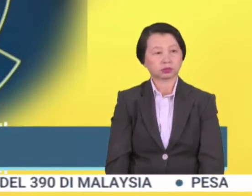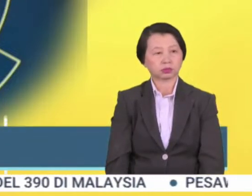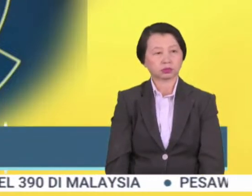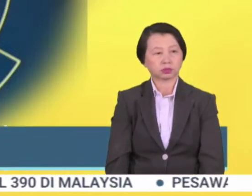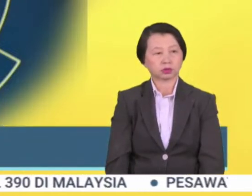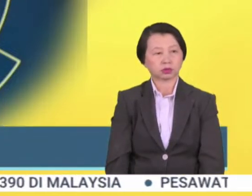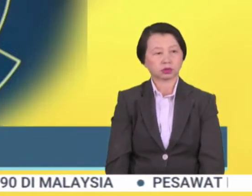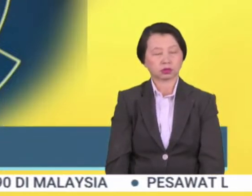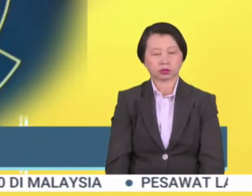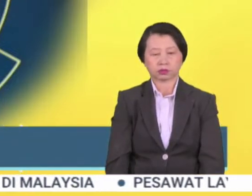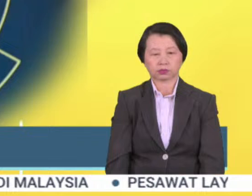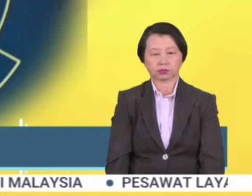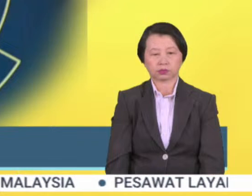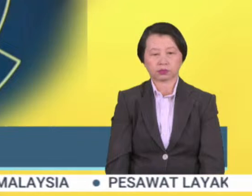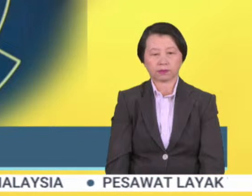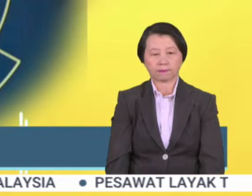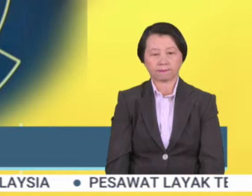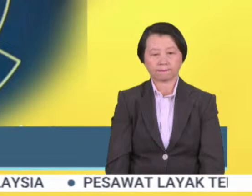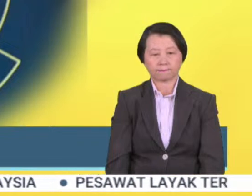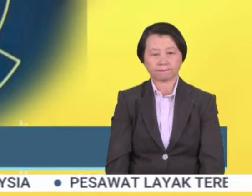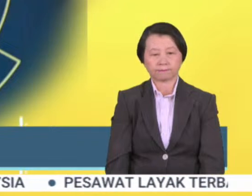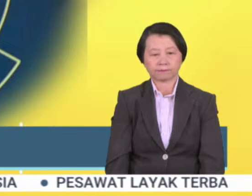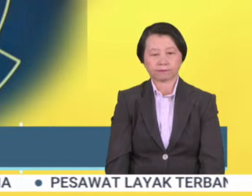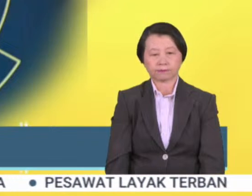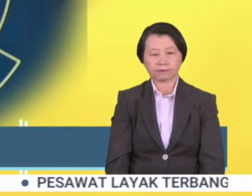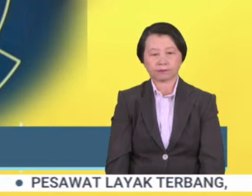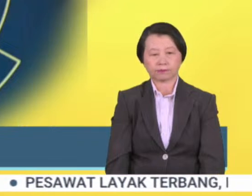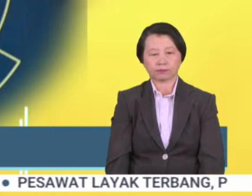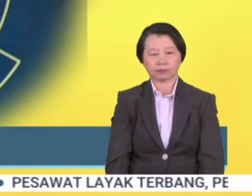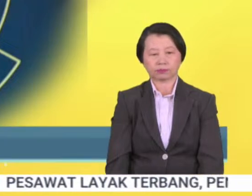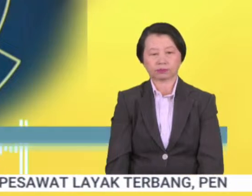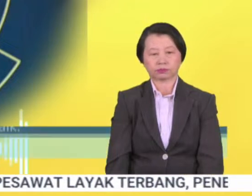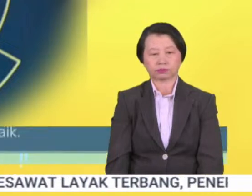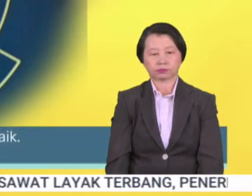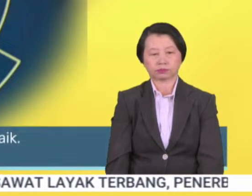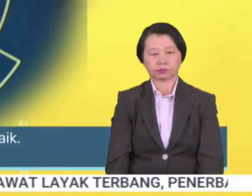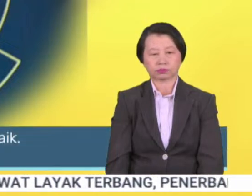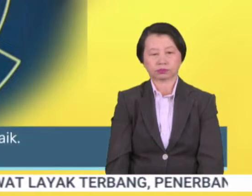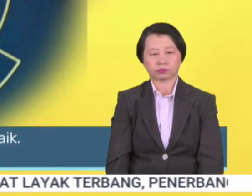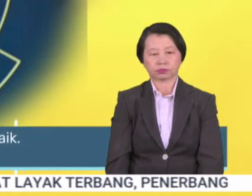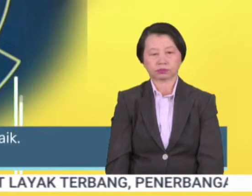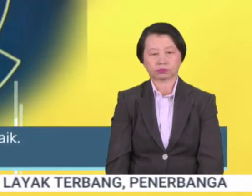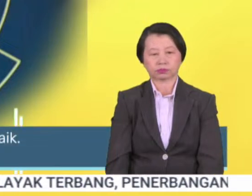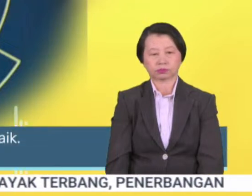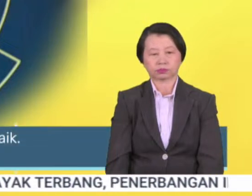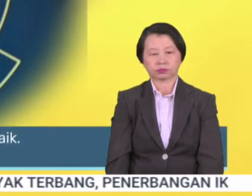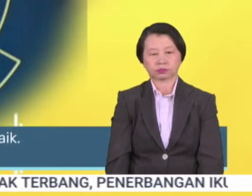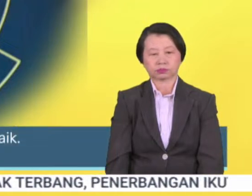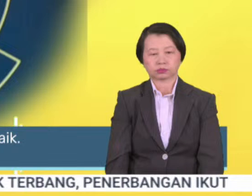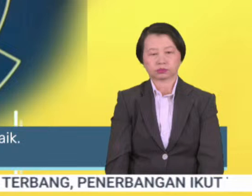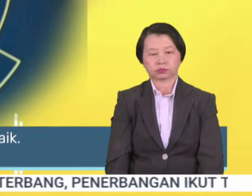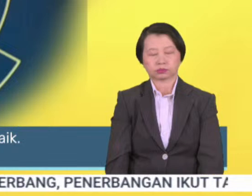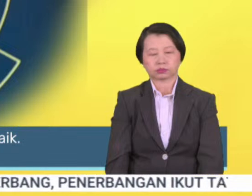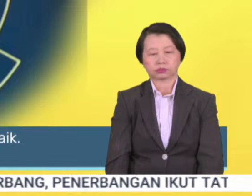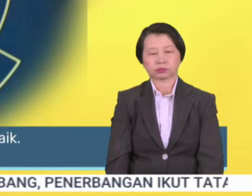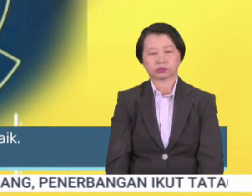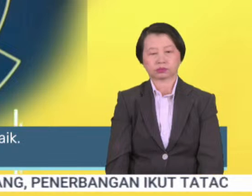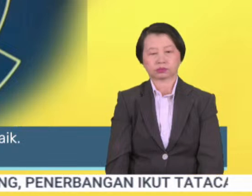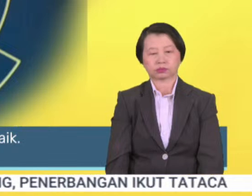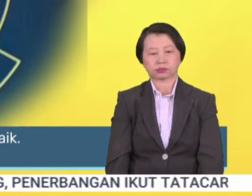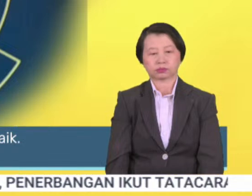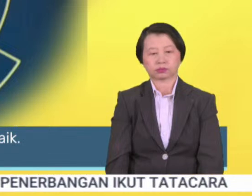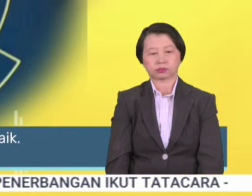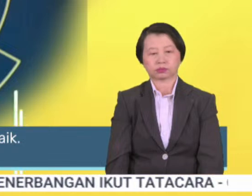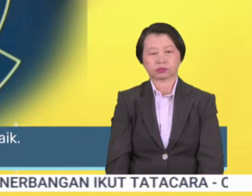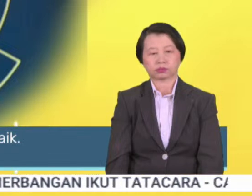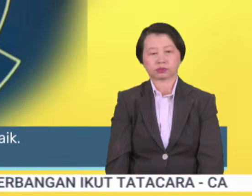Champion They also had the same problem not getting the best players to come for this Tournament so We also had the same problem and I mean I would